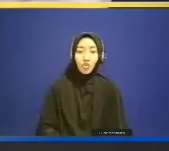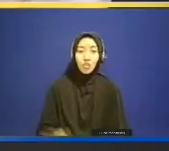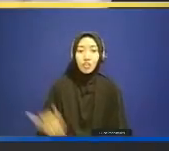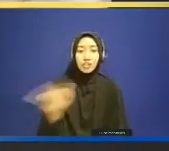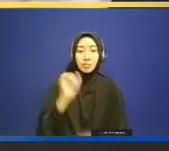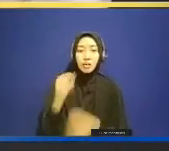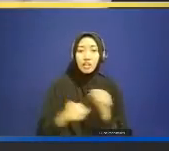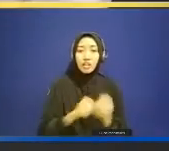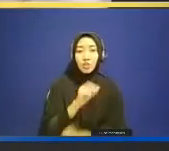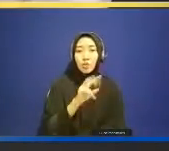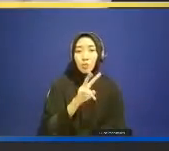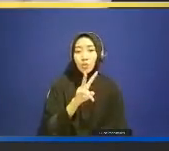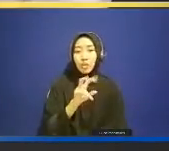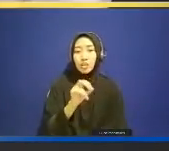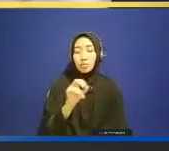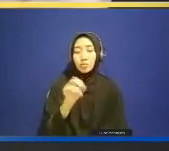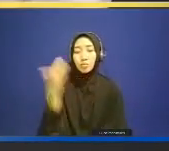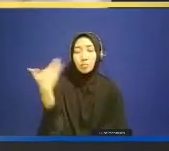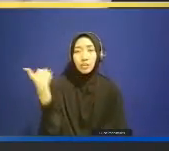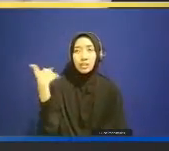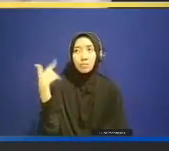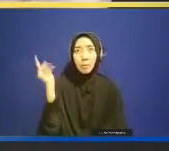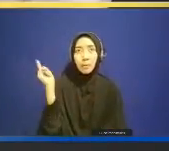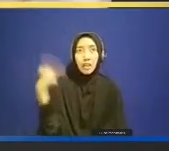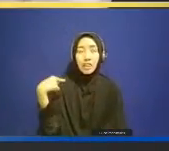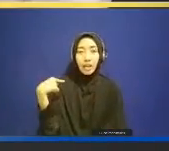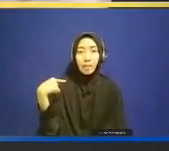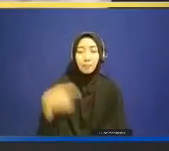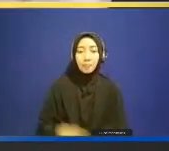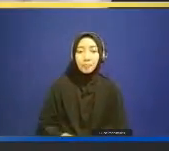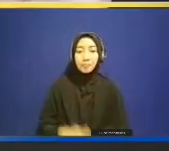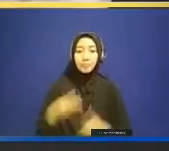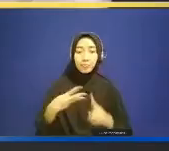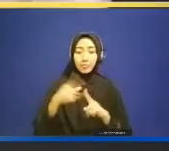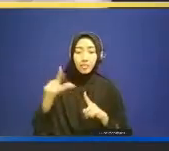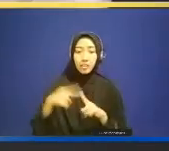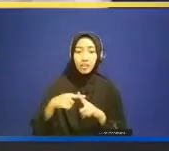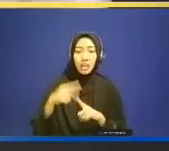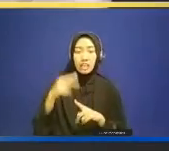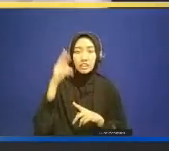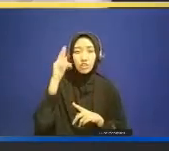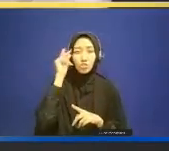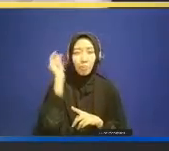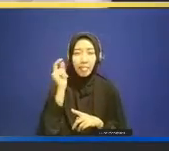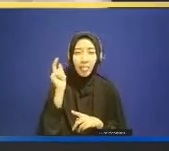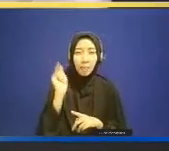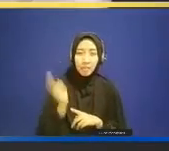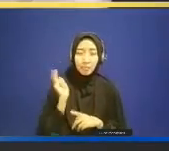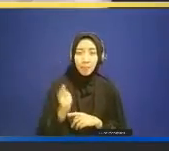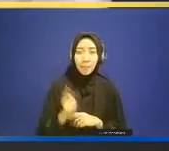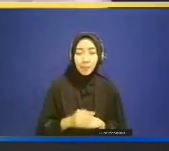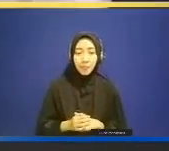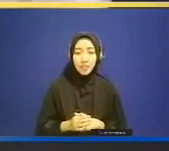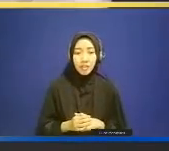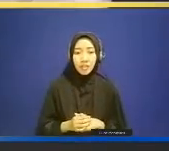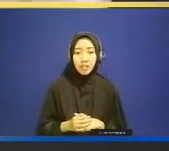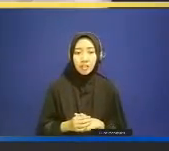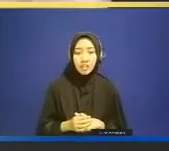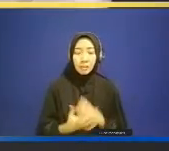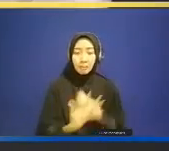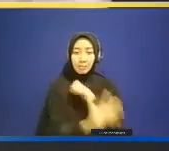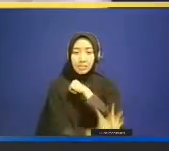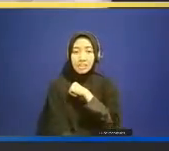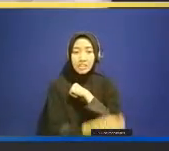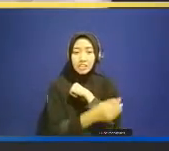sama dengan tahun 2001 saya dulu di pemerintahan program BLT tuh rumit Kenapa rumit itu karena hanya yang